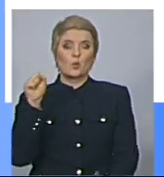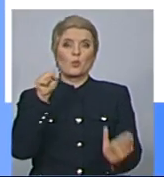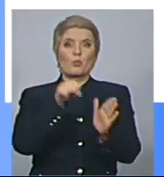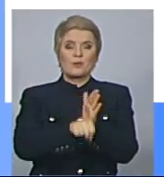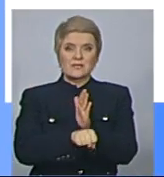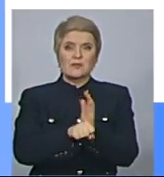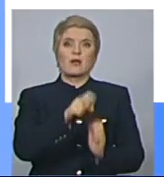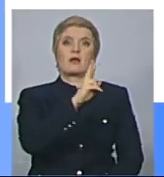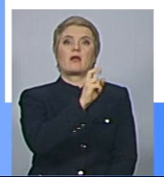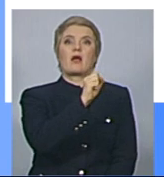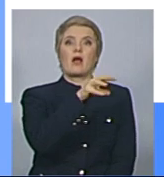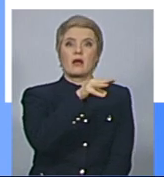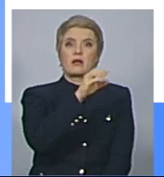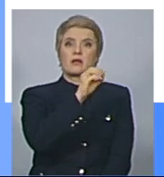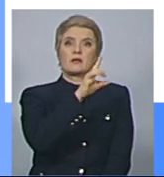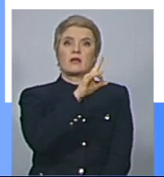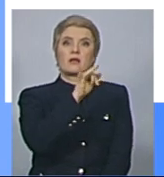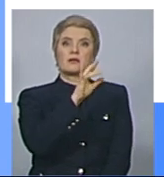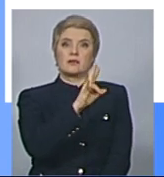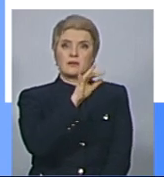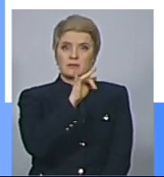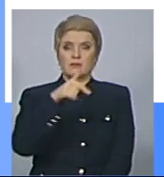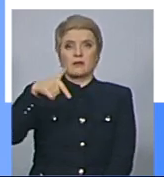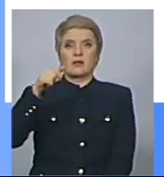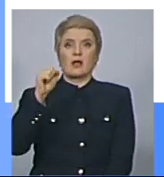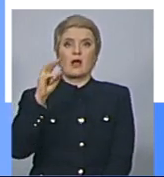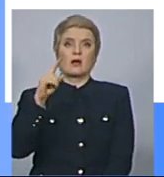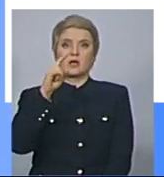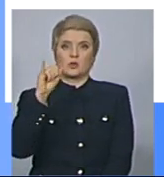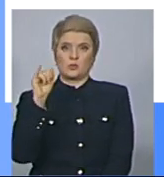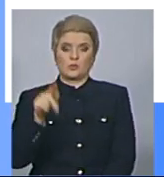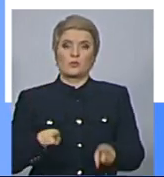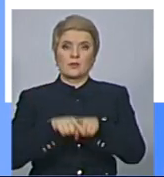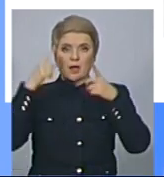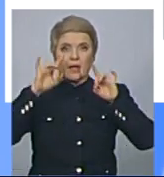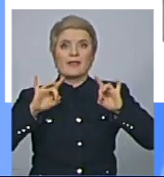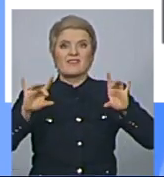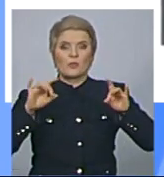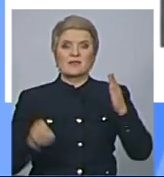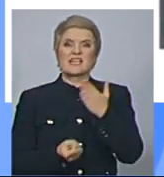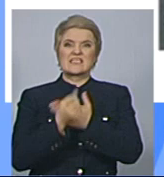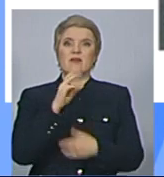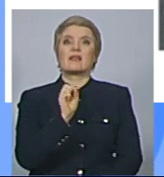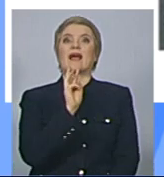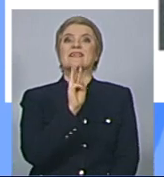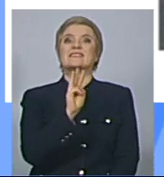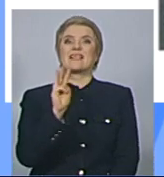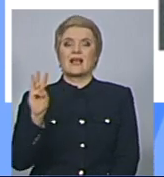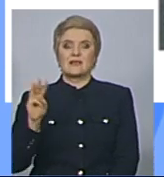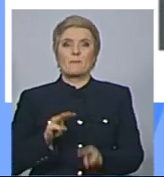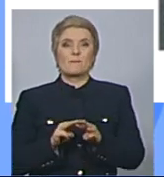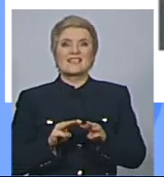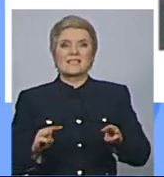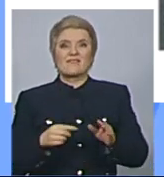голови Херсона. Відповідна інформація з'явилась на сайті Міністерства внутрішніх справ у розділі «Особи, які переховуються від